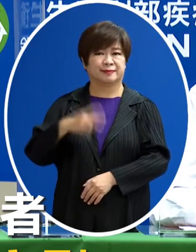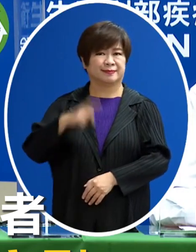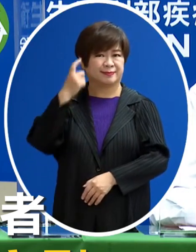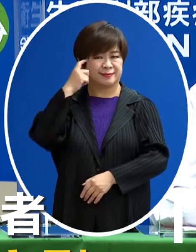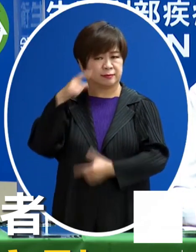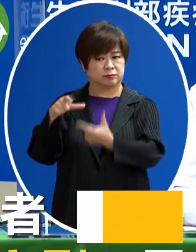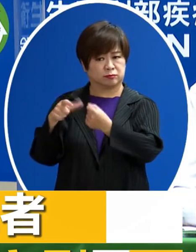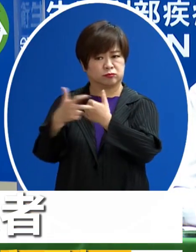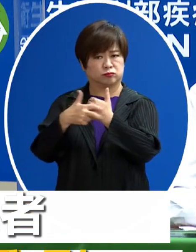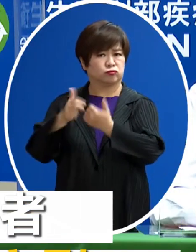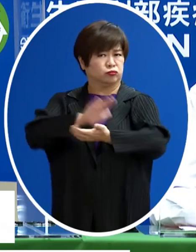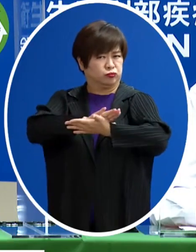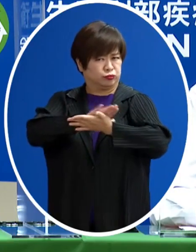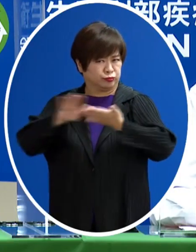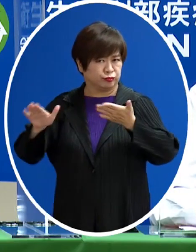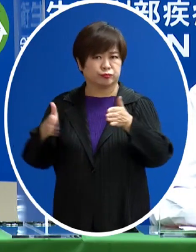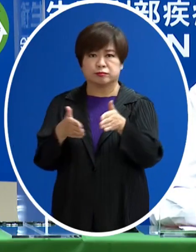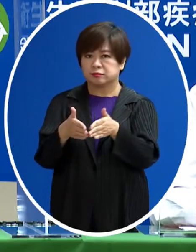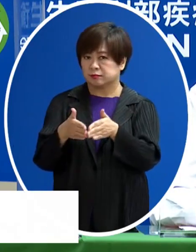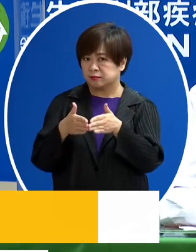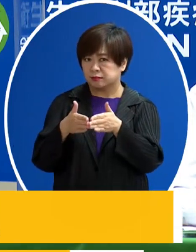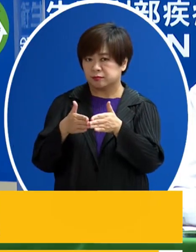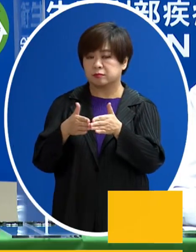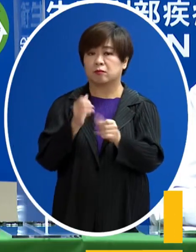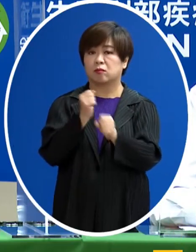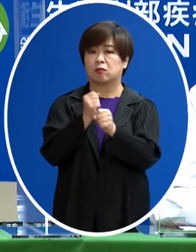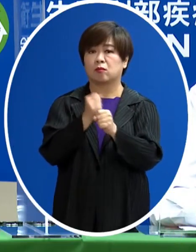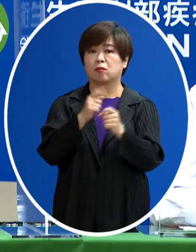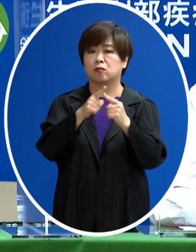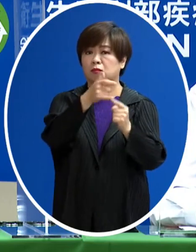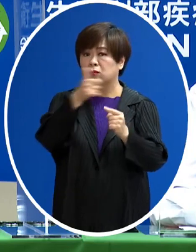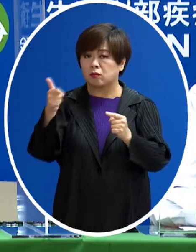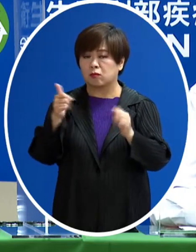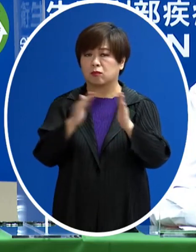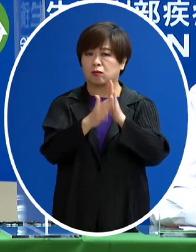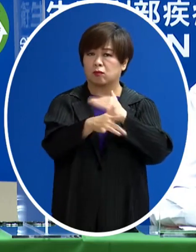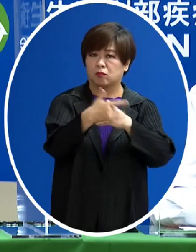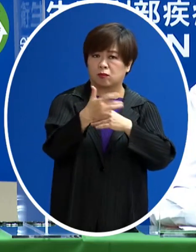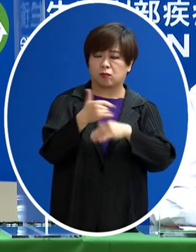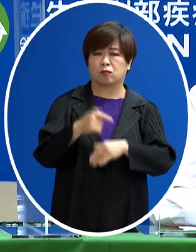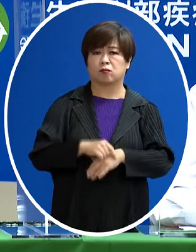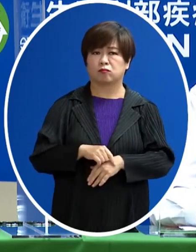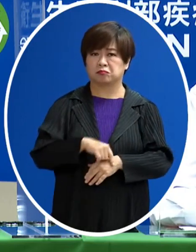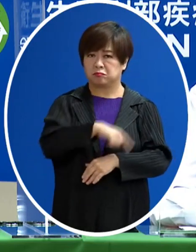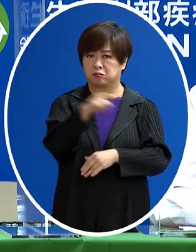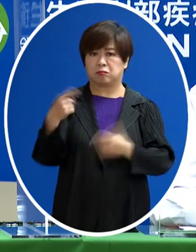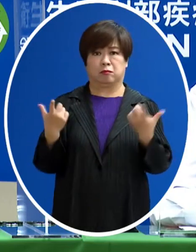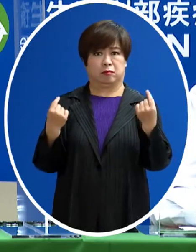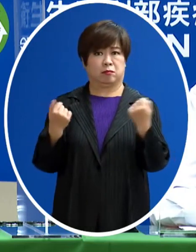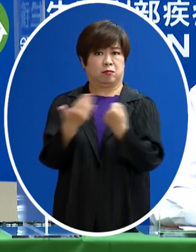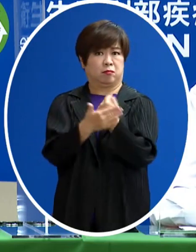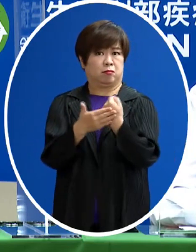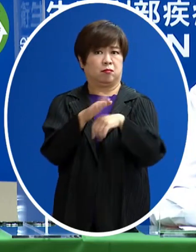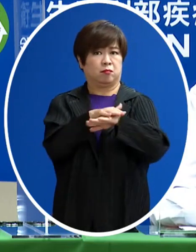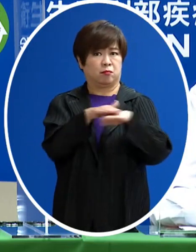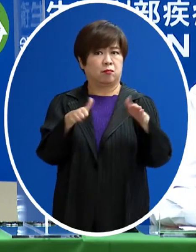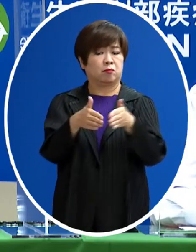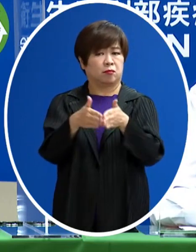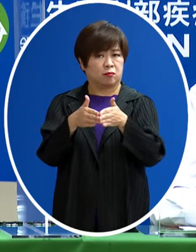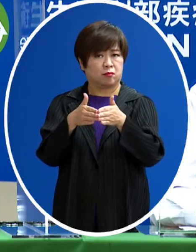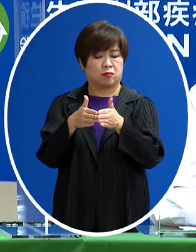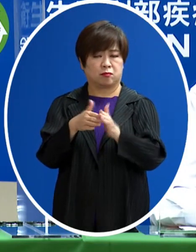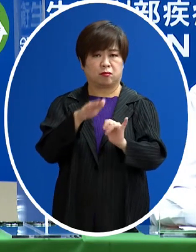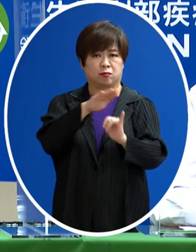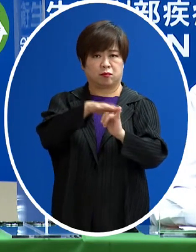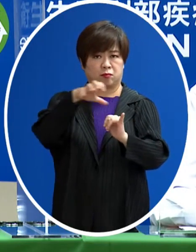生，兼顾这个工作人员、家属各方面的安全，那我们地方的殡葬业